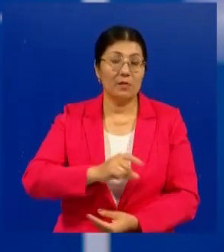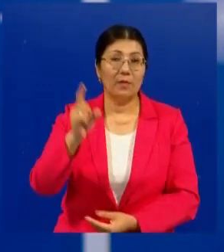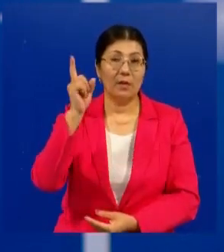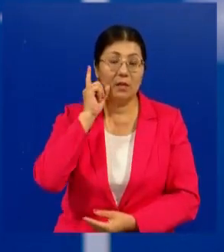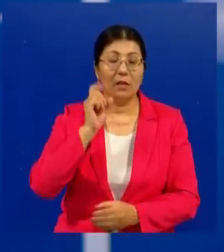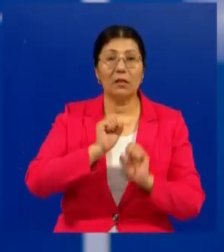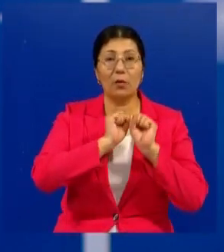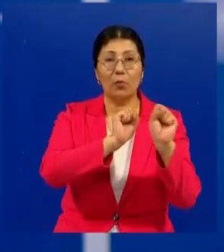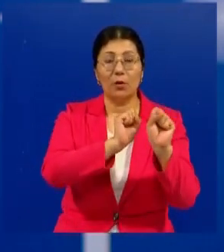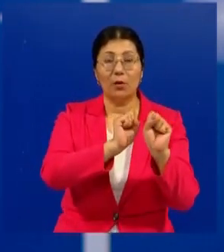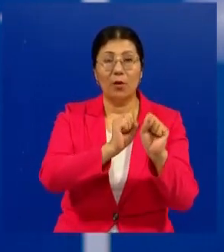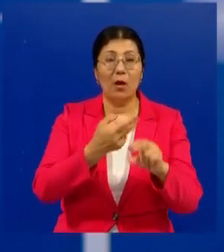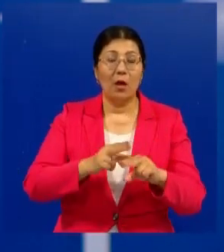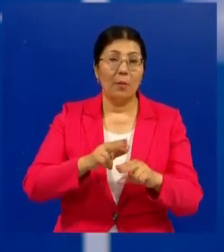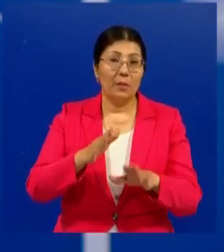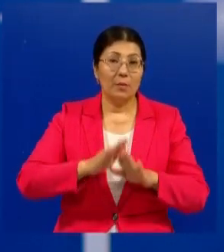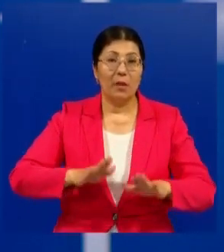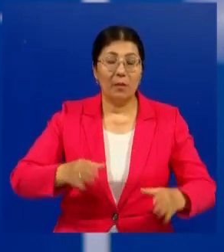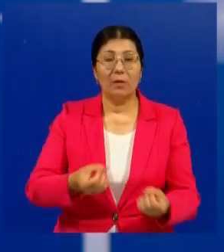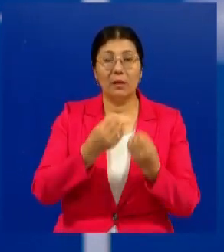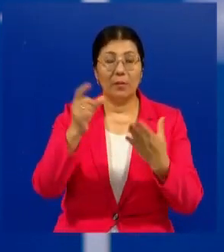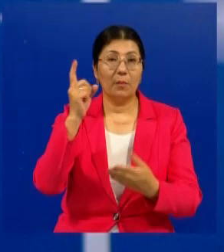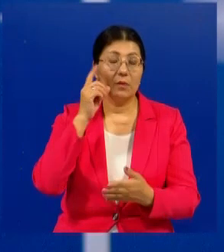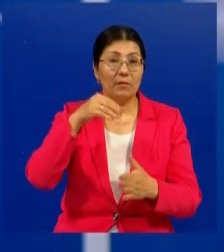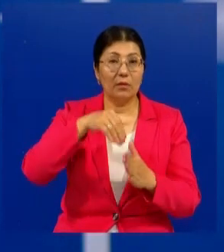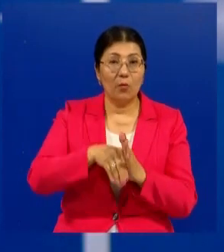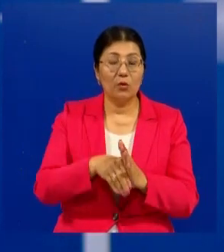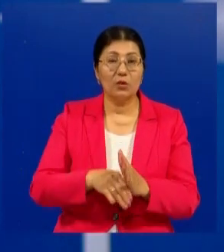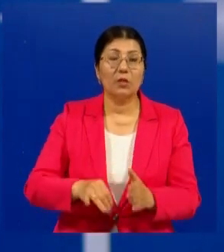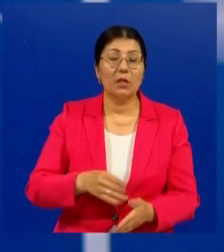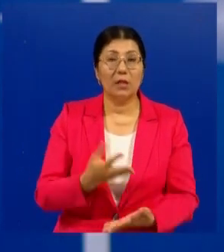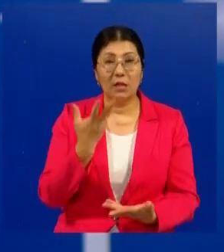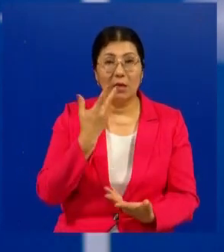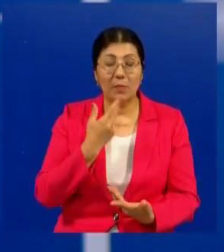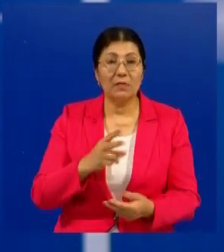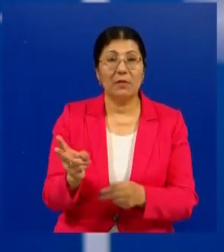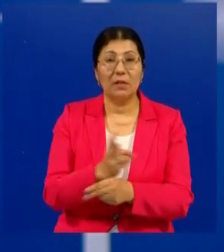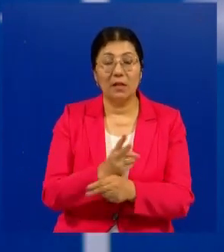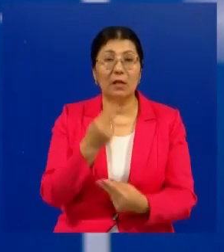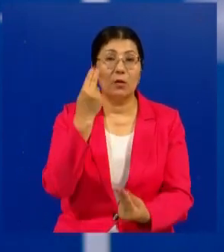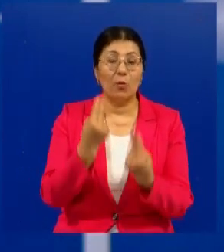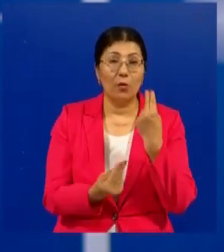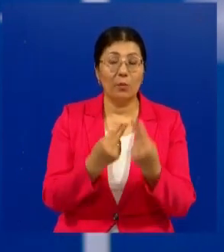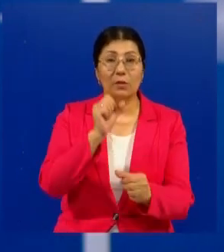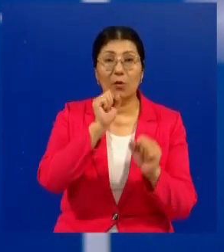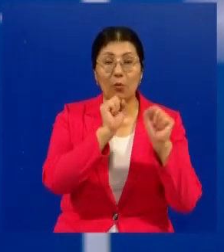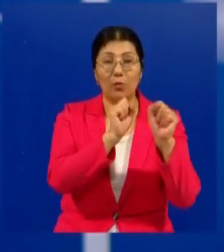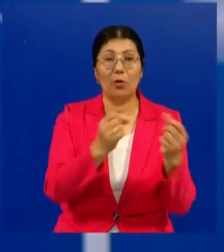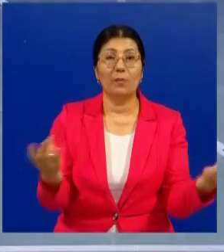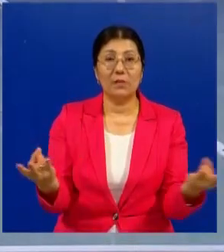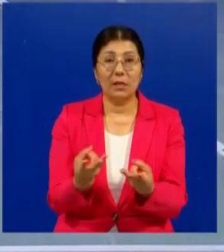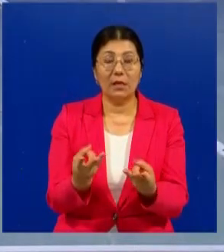телефоннан қорғау. Иә, біз баламызда қарапайым телефоннан, оның ішіндегі қызылды, жасылды видеолар мен ойыннан да қорғап қалуымыз